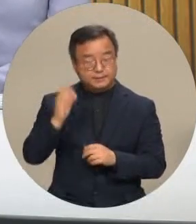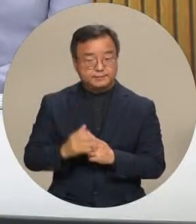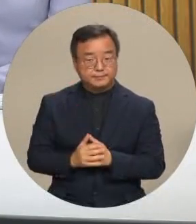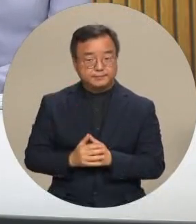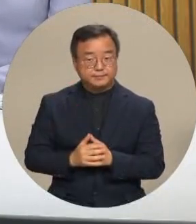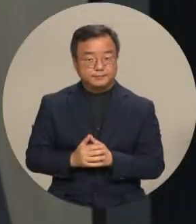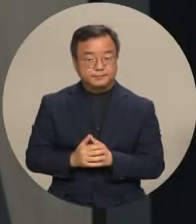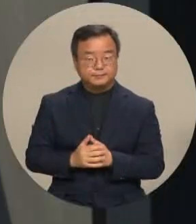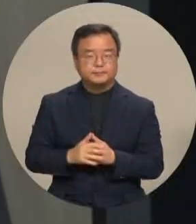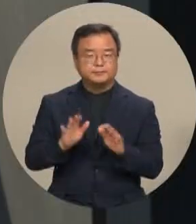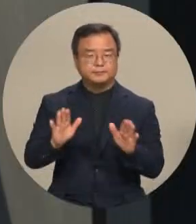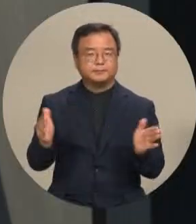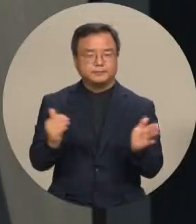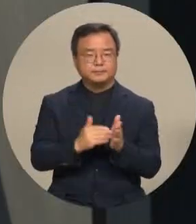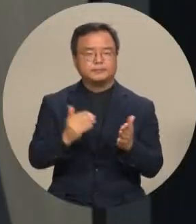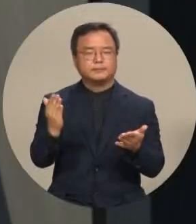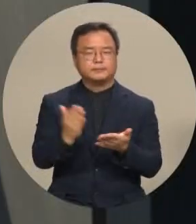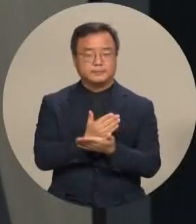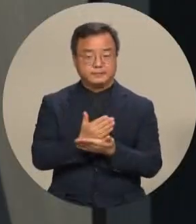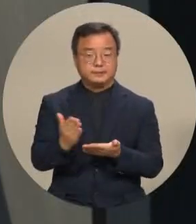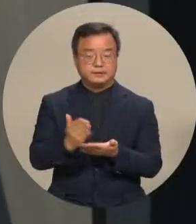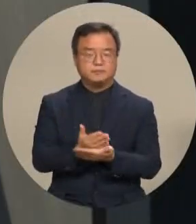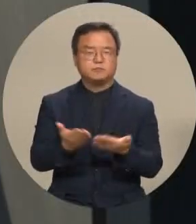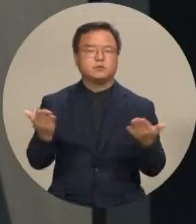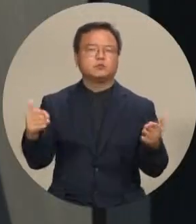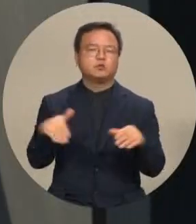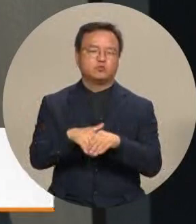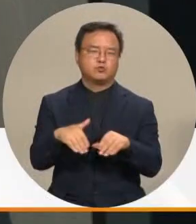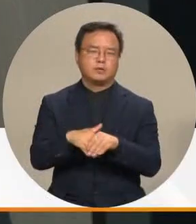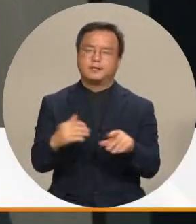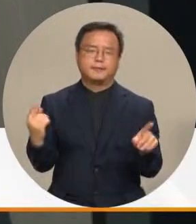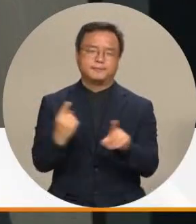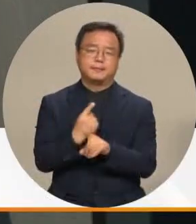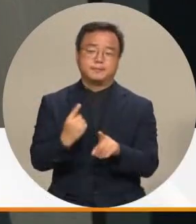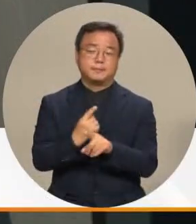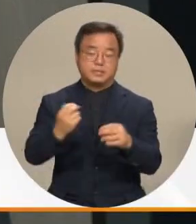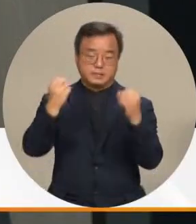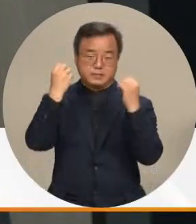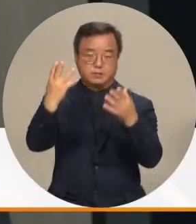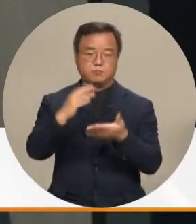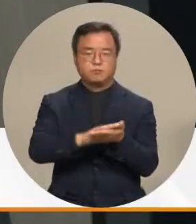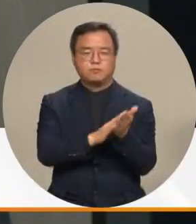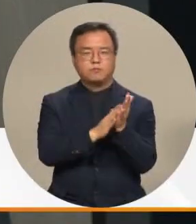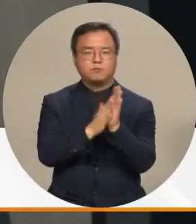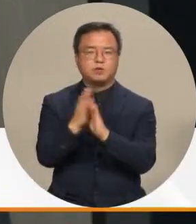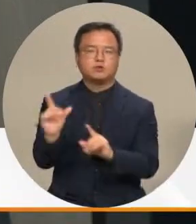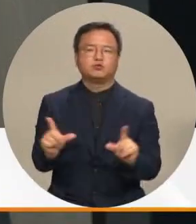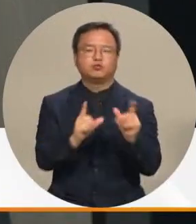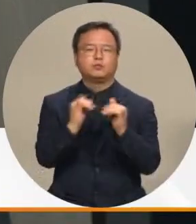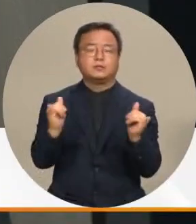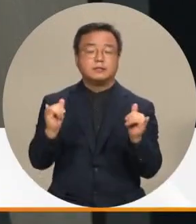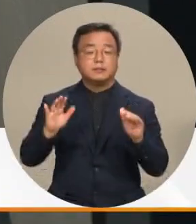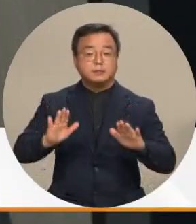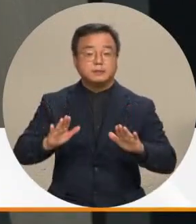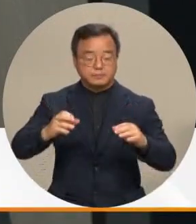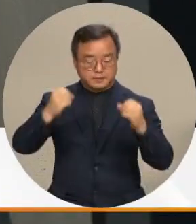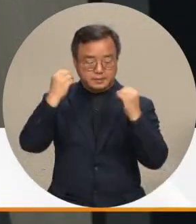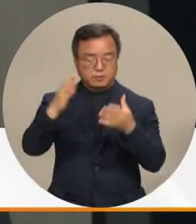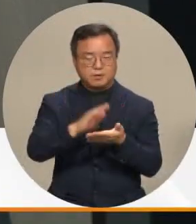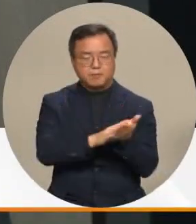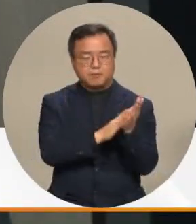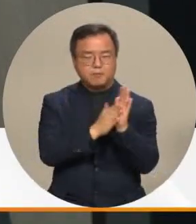옹기창고는 기존의 배분문화를 바꾸는 새로운 변화입니다 아직은 주민들이 새로운 변화에 적응에